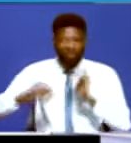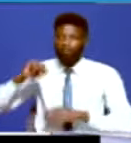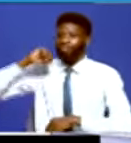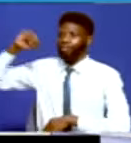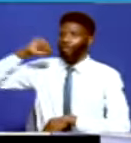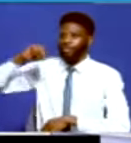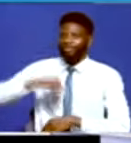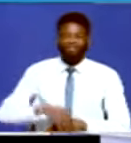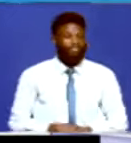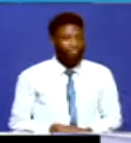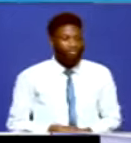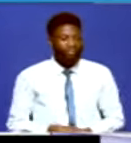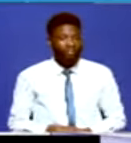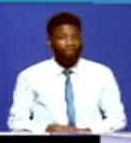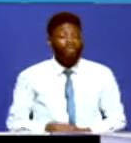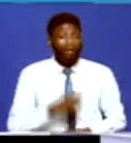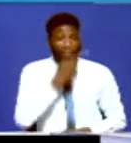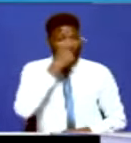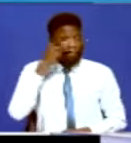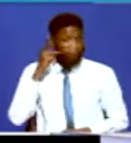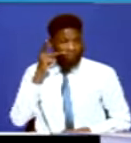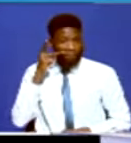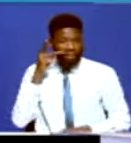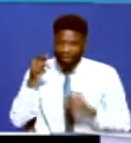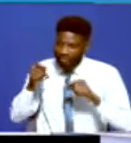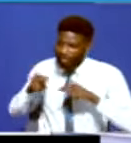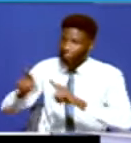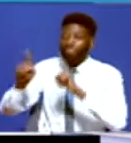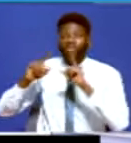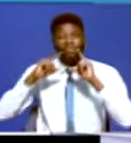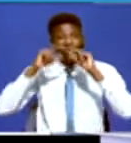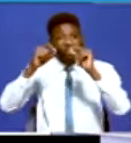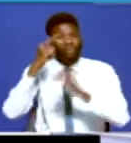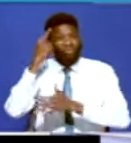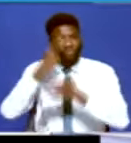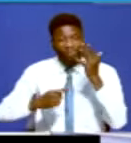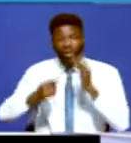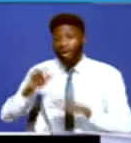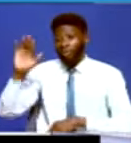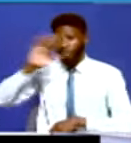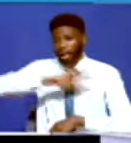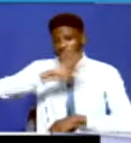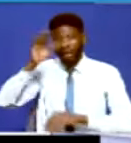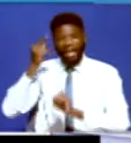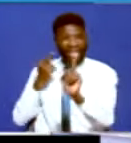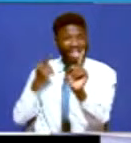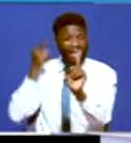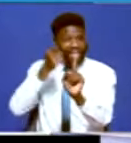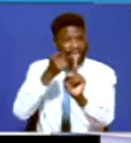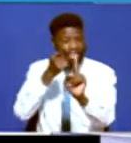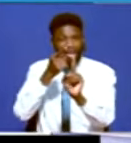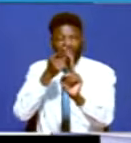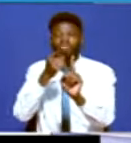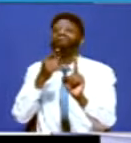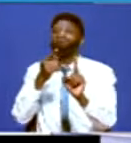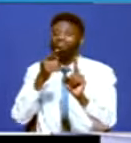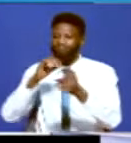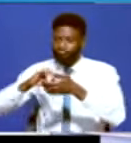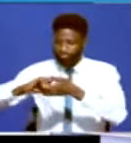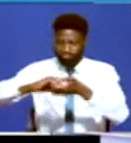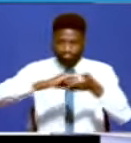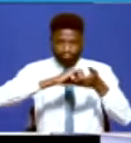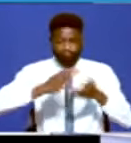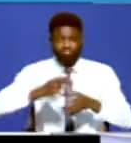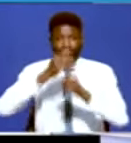Wiper Kalonzo Musyoka anasema chama hicho sasa kinazingatia kubuni muungano thabiti kwa uchaguzi mkuu ujao baada ya kugura kutoka